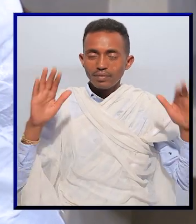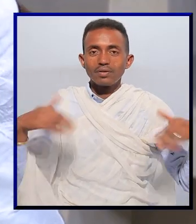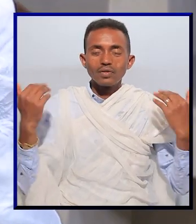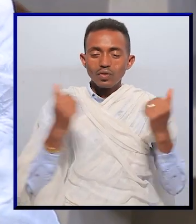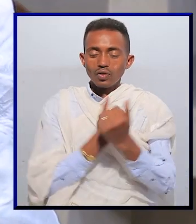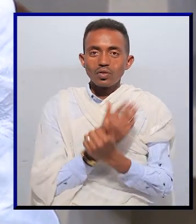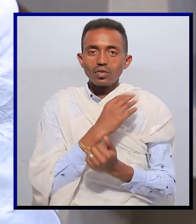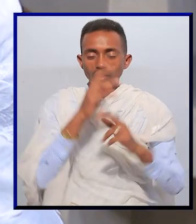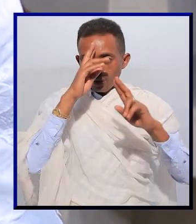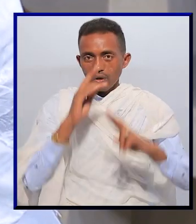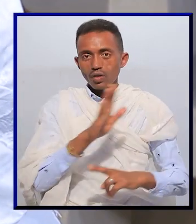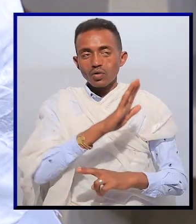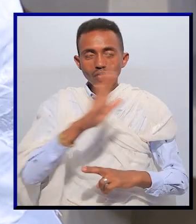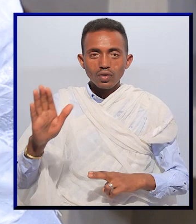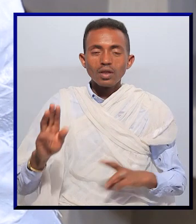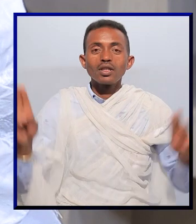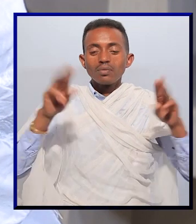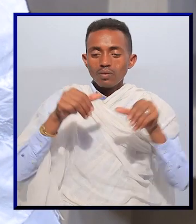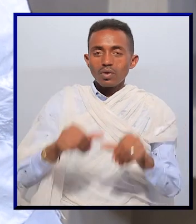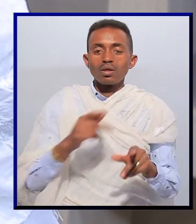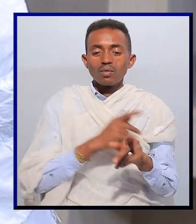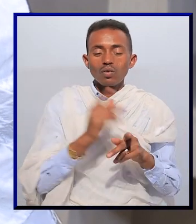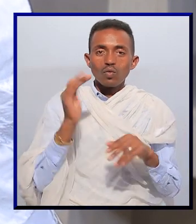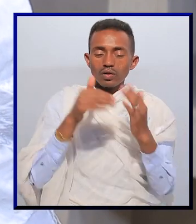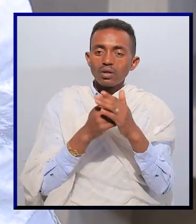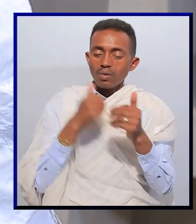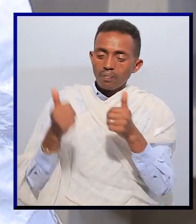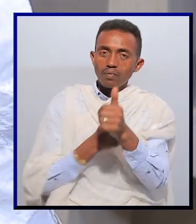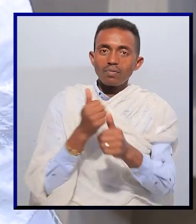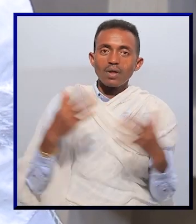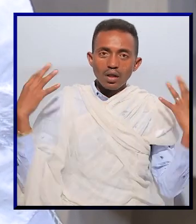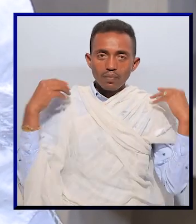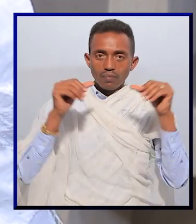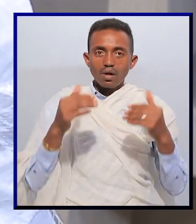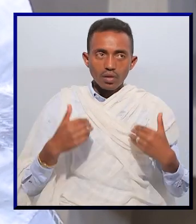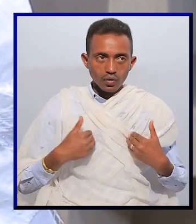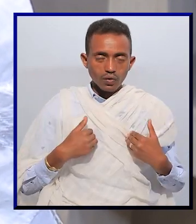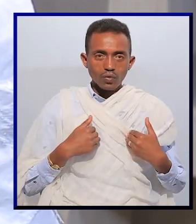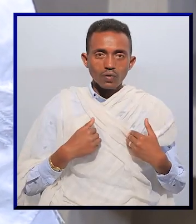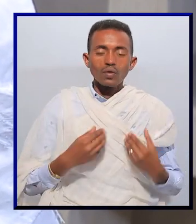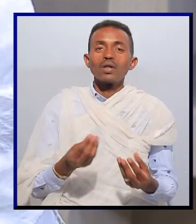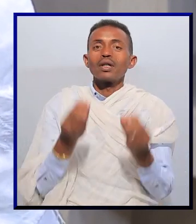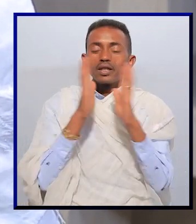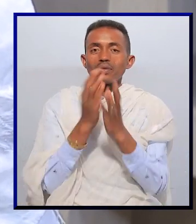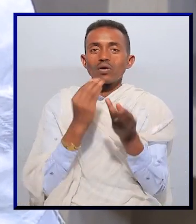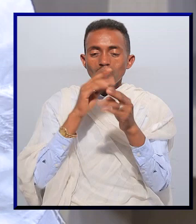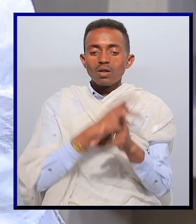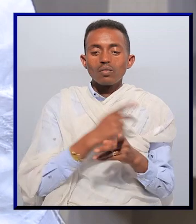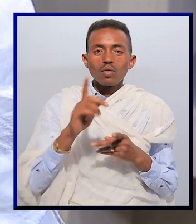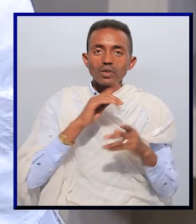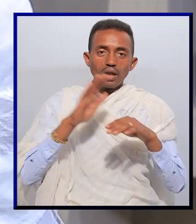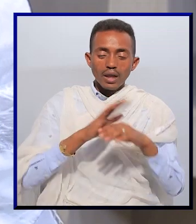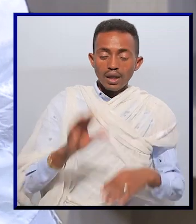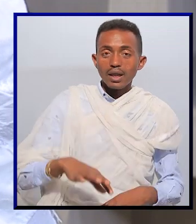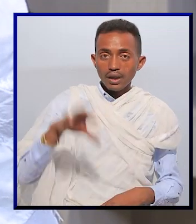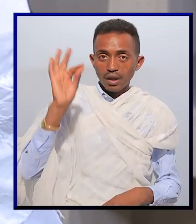ሰላም ጤና ይስጥልን የተወደዳችሁና የተከበራችሁ የሰንበት ሙያ መርሃ ግብራችን ተከታታዮች እንደምን አላችሁ? የጸበል ጻድቅ